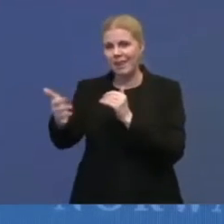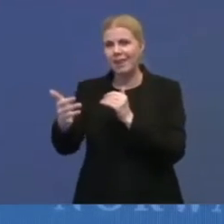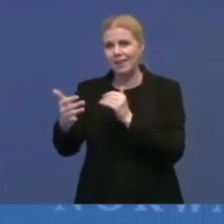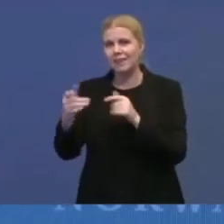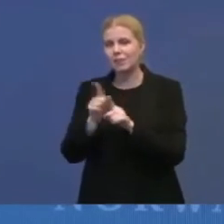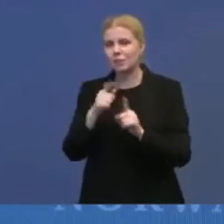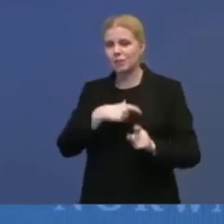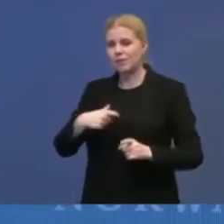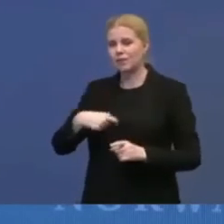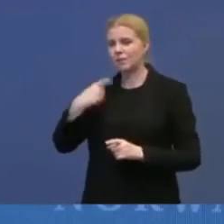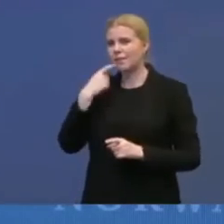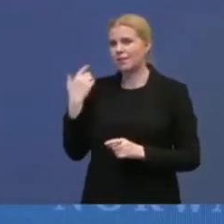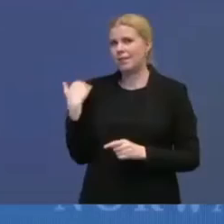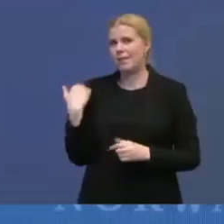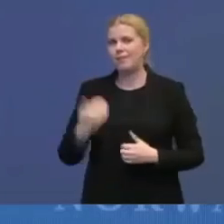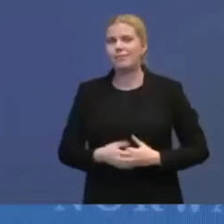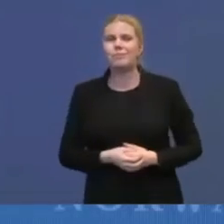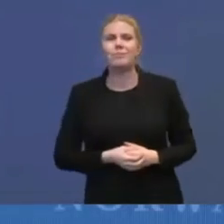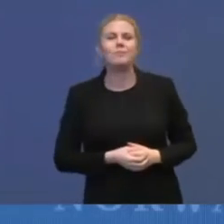shaagyi.